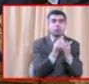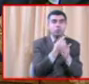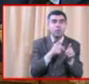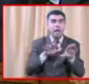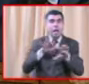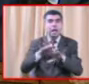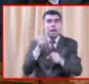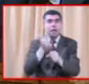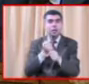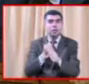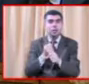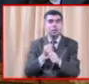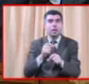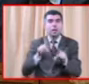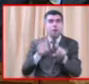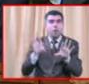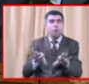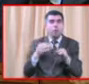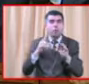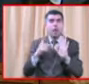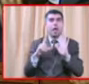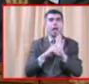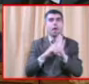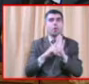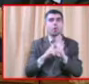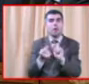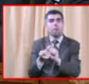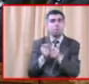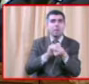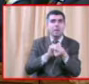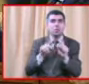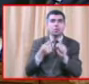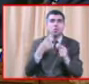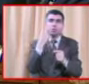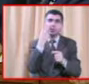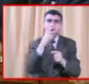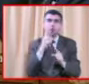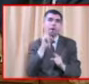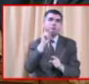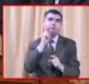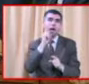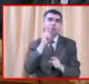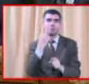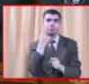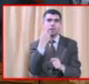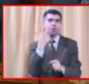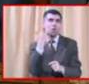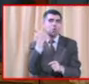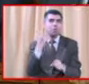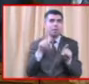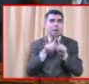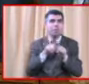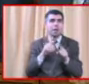مباشرة مراجعة قانون اتصال السمع البصري بخصوص صورة المرأة، والآن مشروع التعديل هو بين يدي